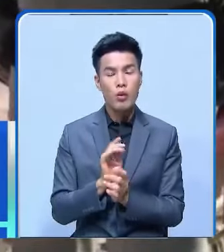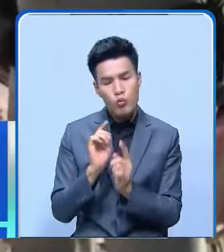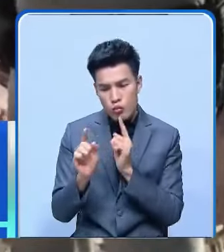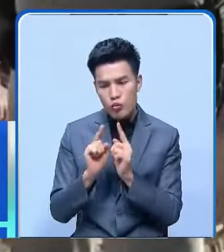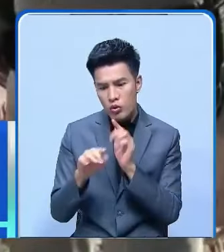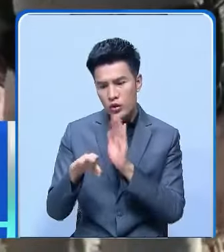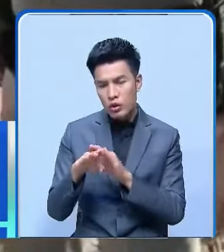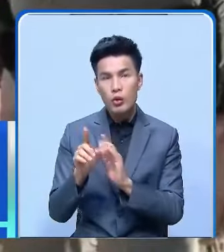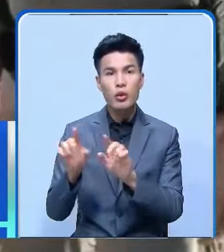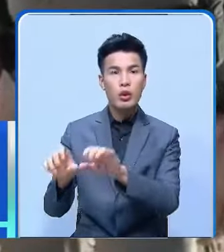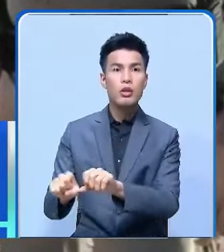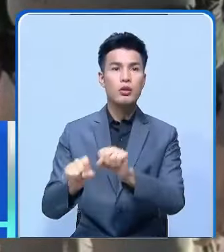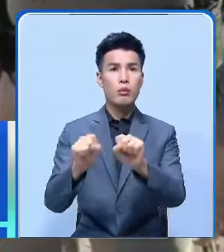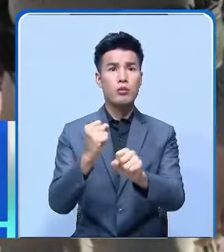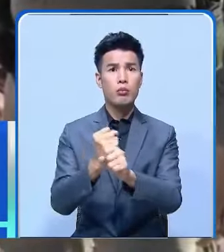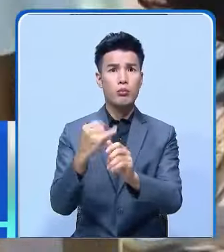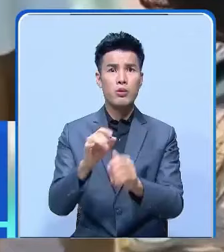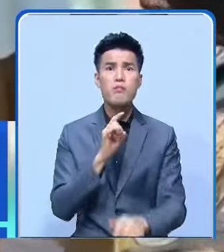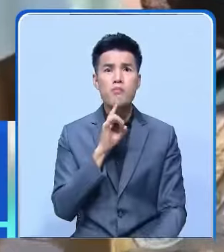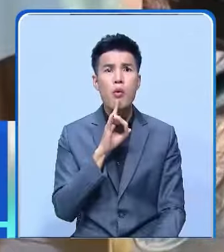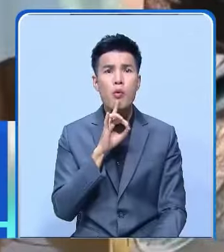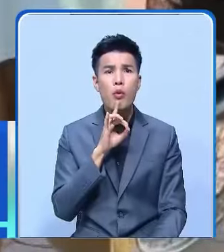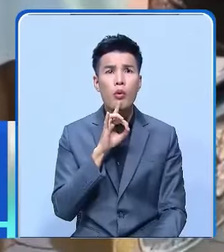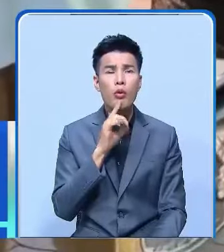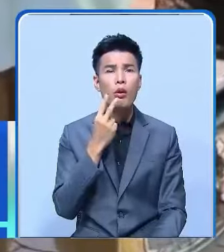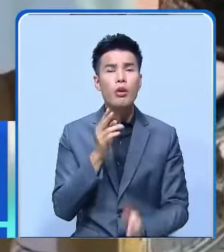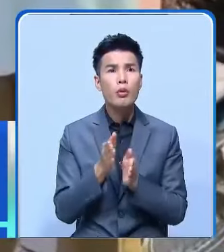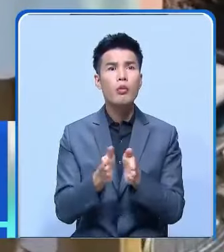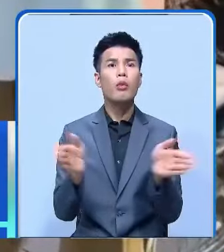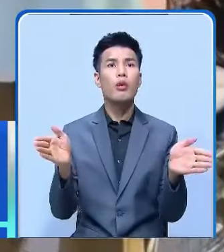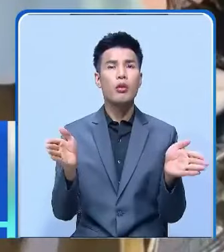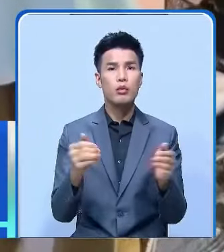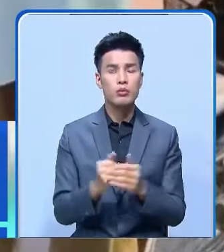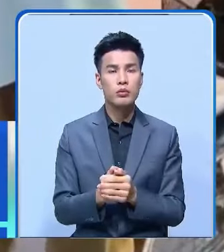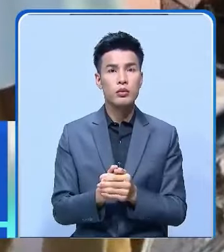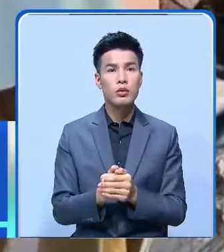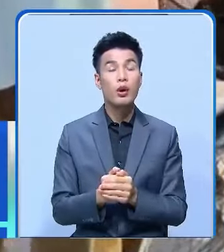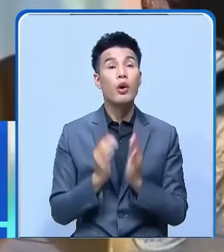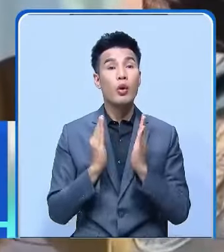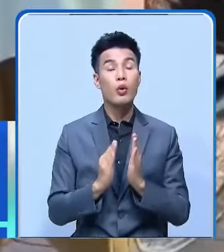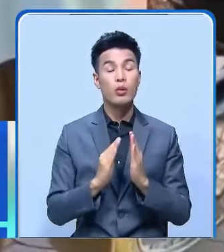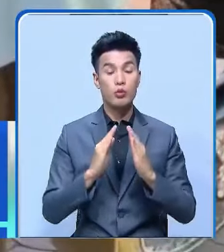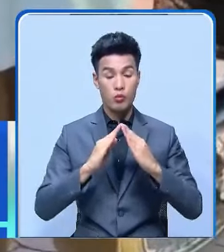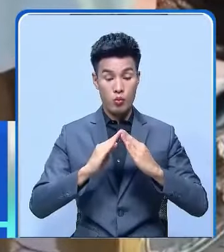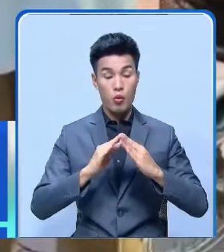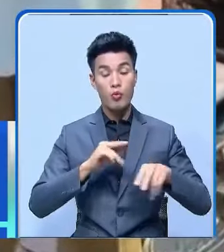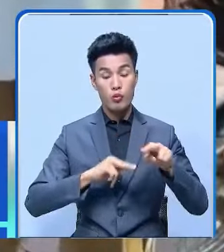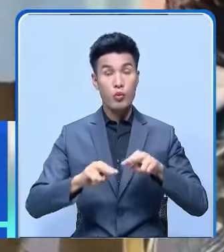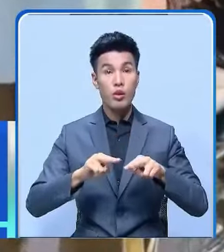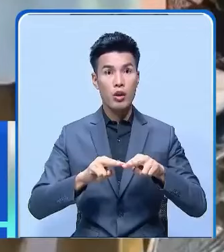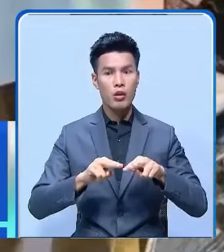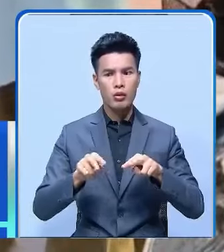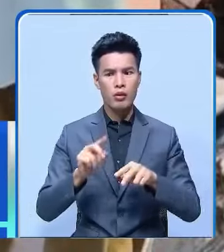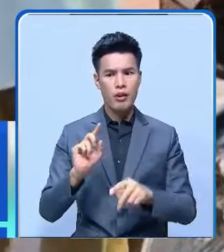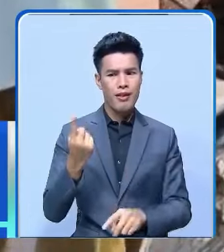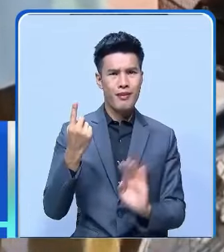จคุมตัวไปดำเนินคดีข้อหาก็คือกระทำอนาจารในที่สาธารณะ ไปคุยกับพนักงานดูแลศาลเจ้าพ่อหลักเมืองเล่าบอกว่านี่มันไม่ใช่ครั้ง